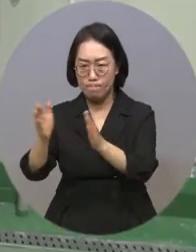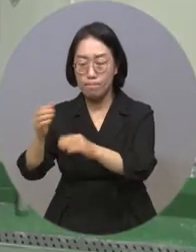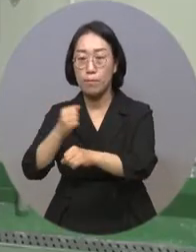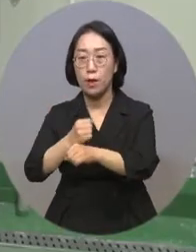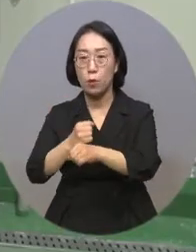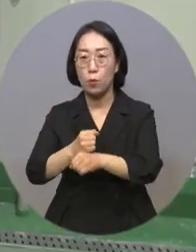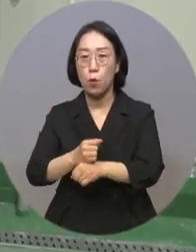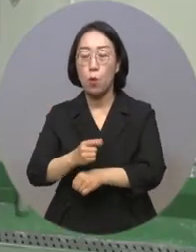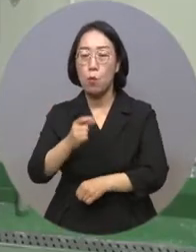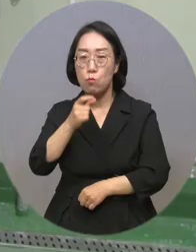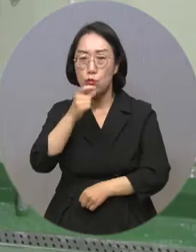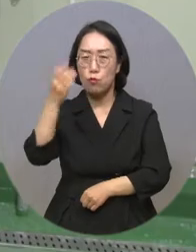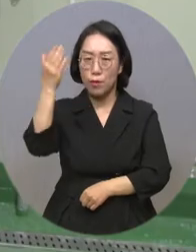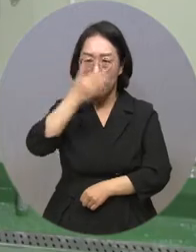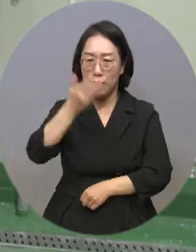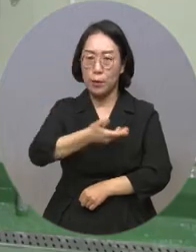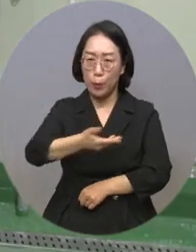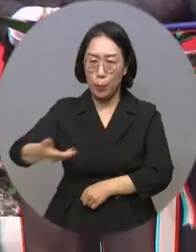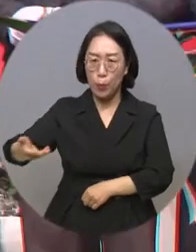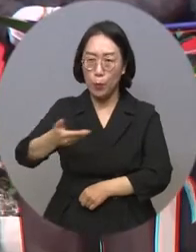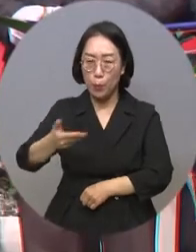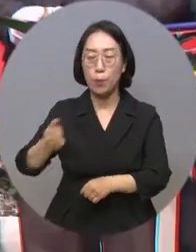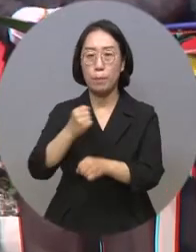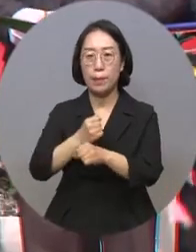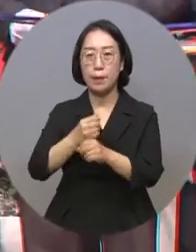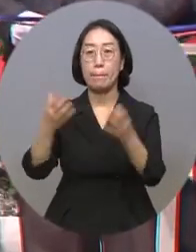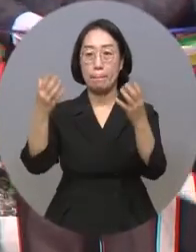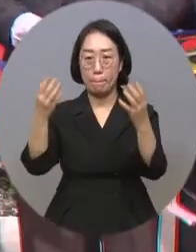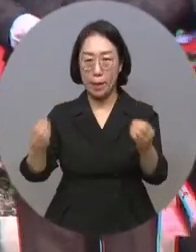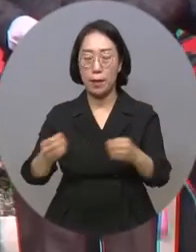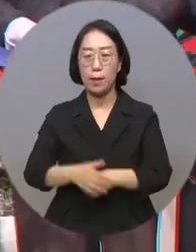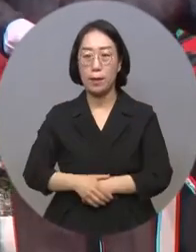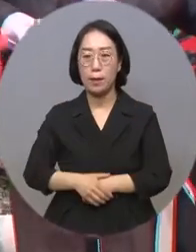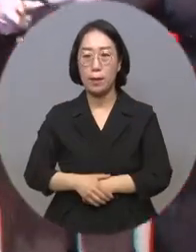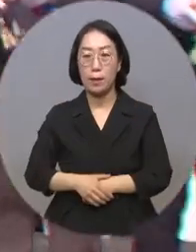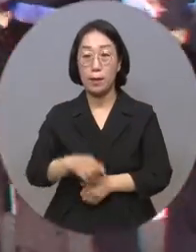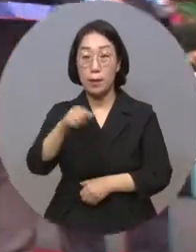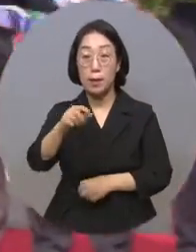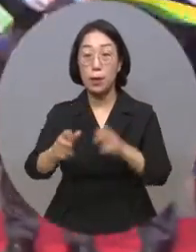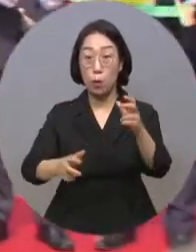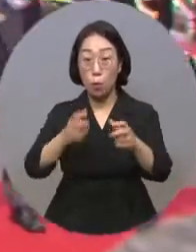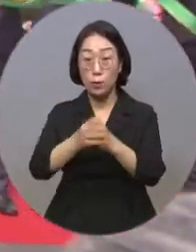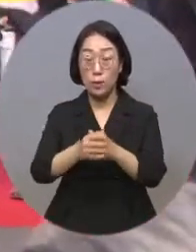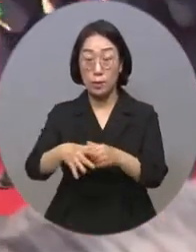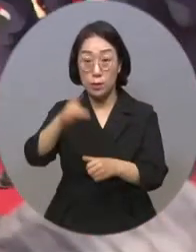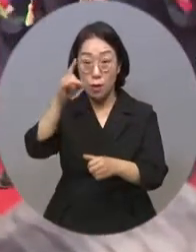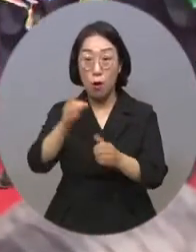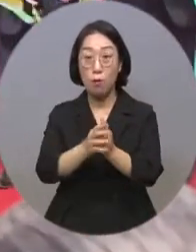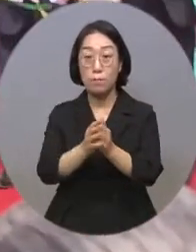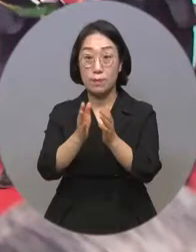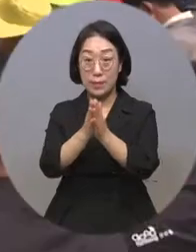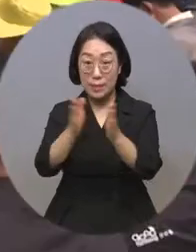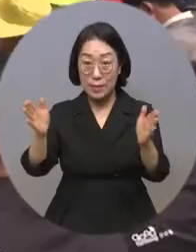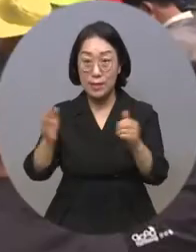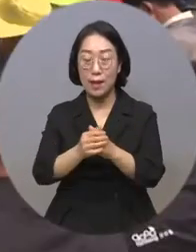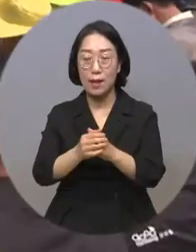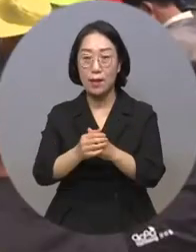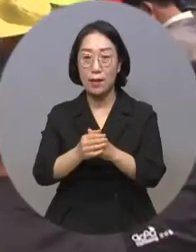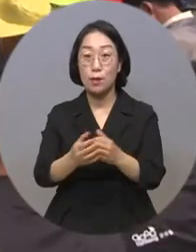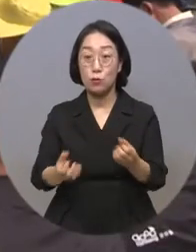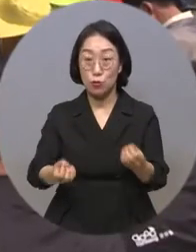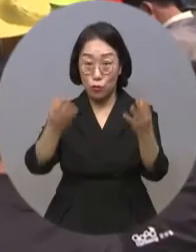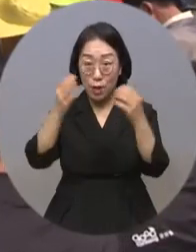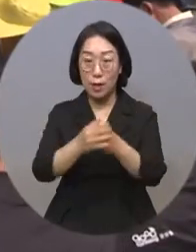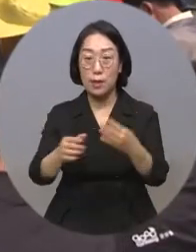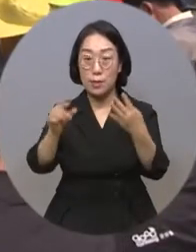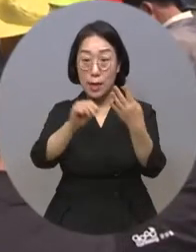오폐수 처리 시설까지 설치되었습니다. 이에 고창고구마 가공공장 준공을 축하하기 위한 준공식이 4월